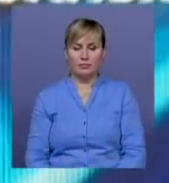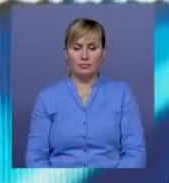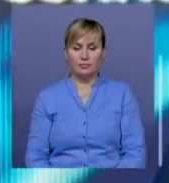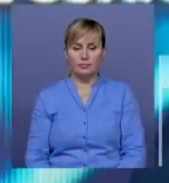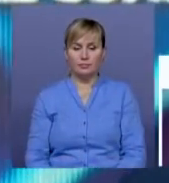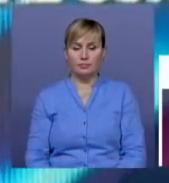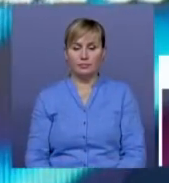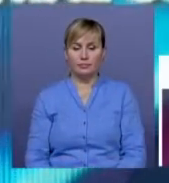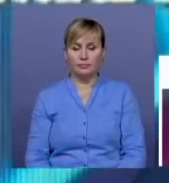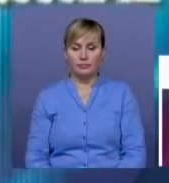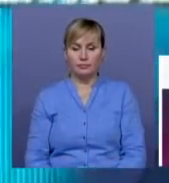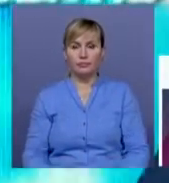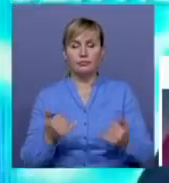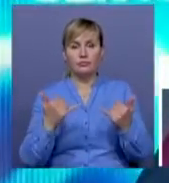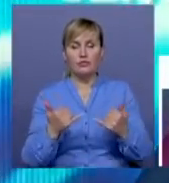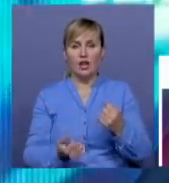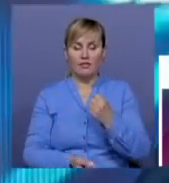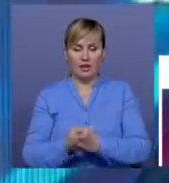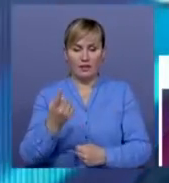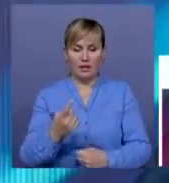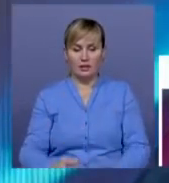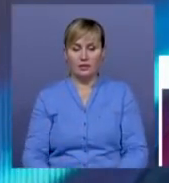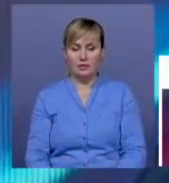Сейчас выявляется